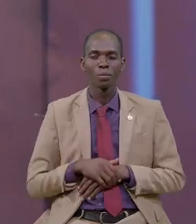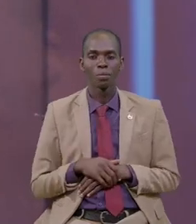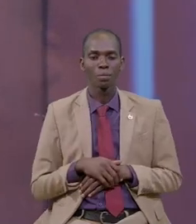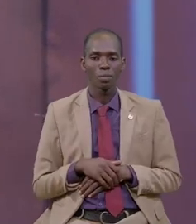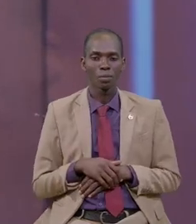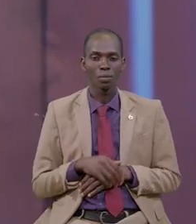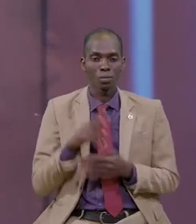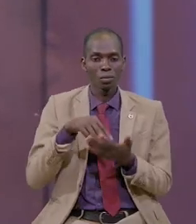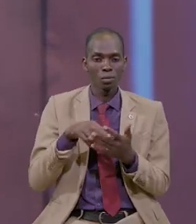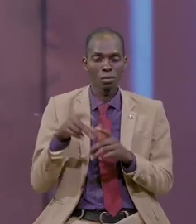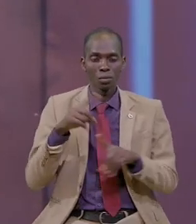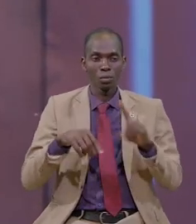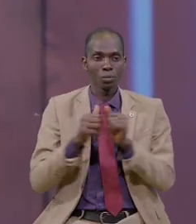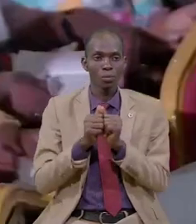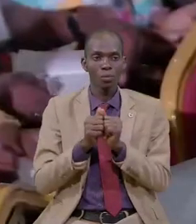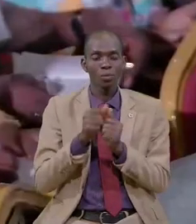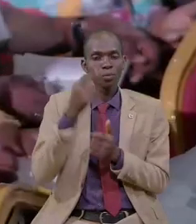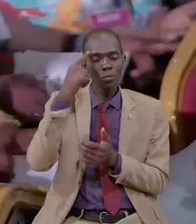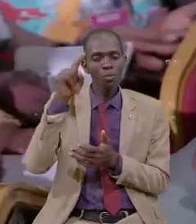Lisez ça. 1, 2, allez-y.